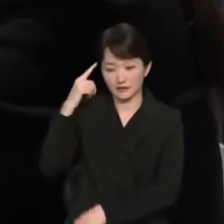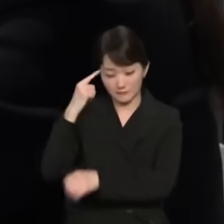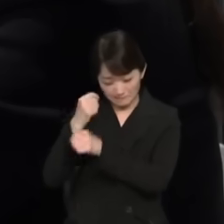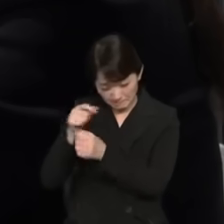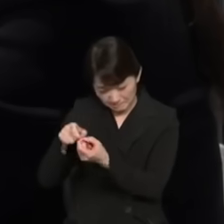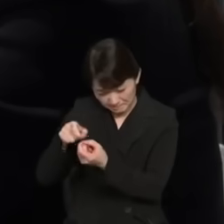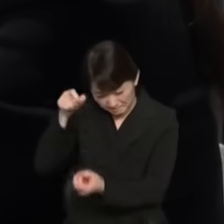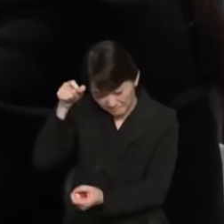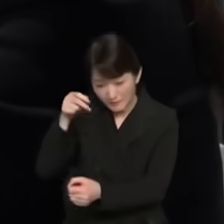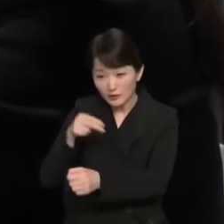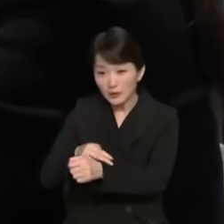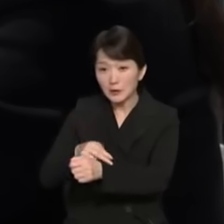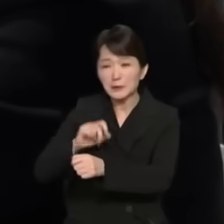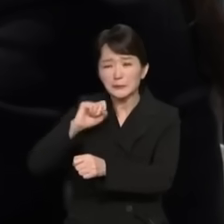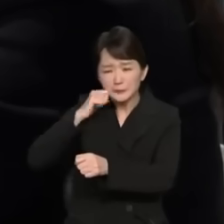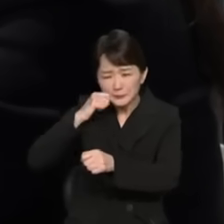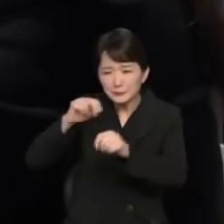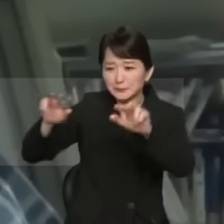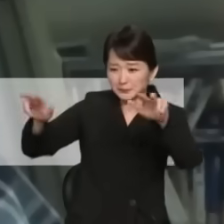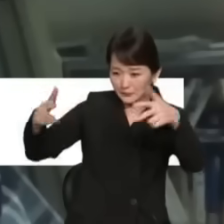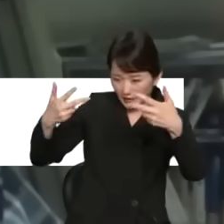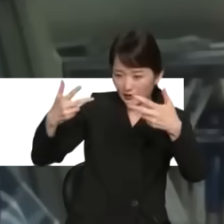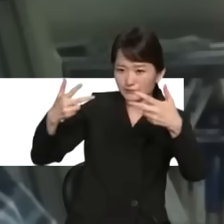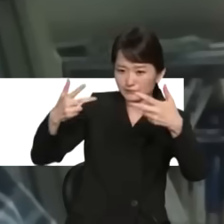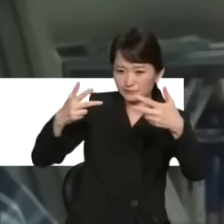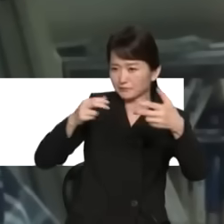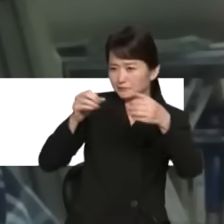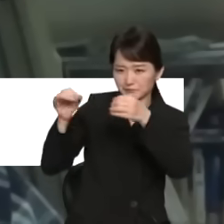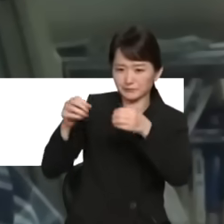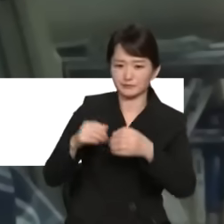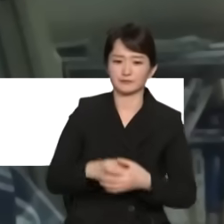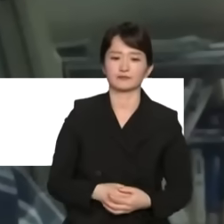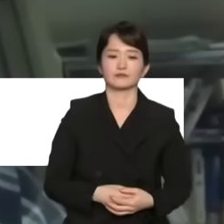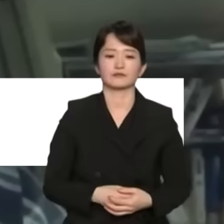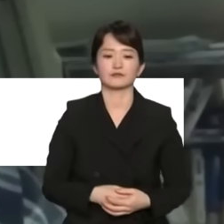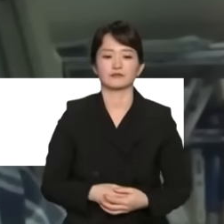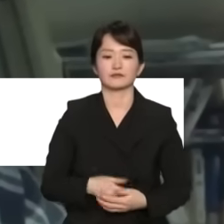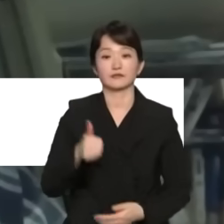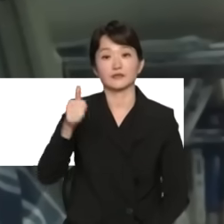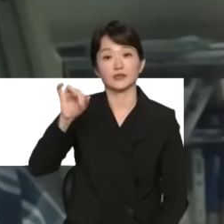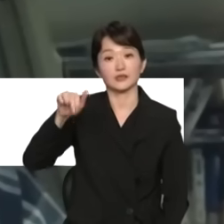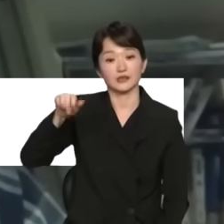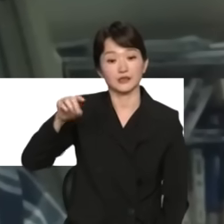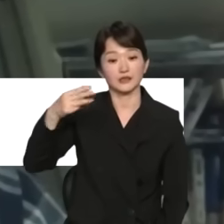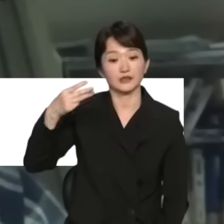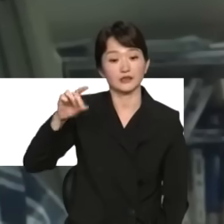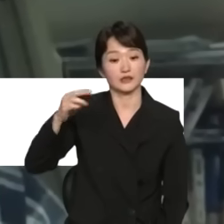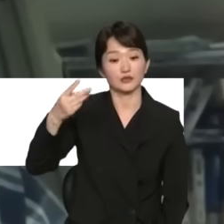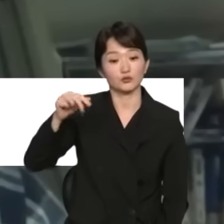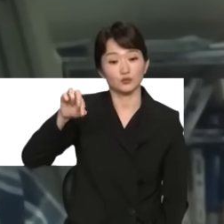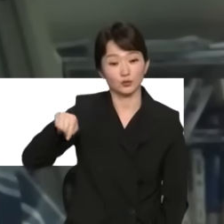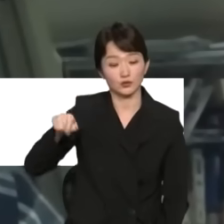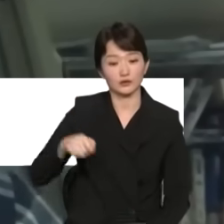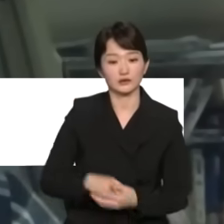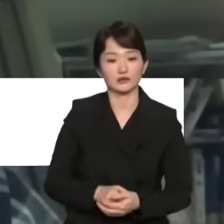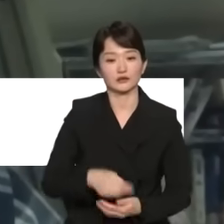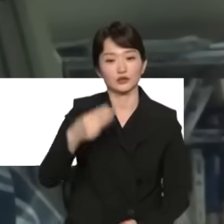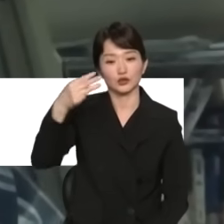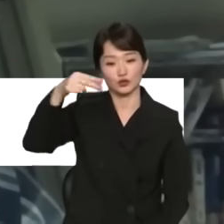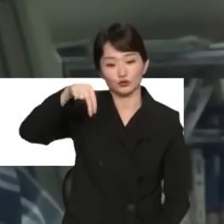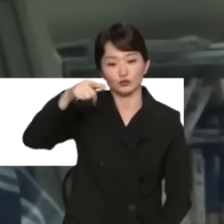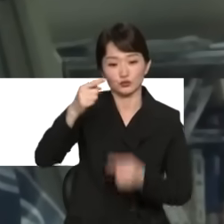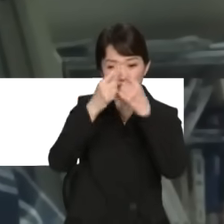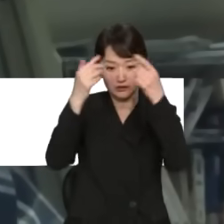교수를 어렵게 화상 인터뷰할 수 있었습니다. 기가 들어 산 뒤에 まあ、当時琉球大学農学部の教授だ